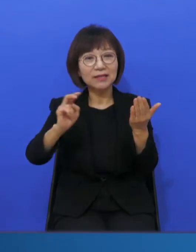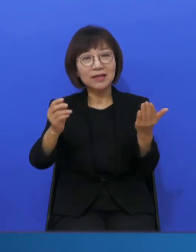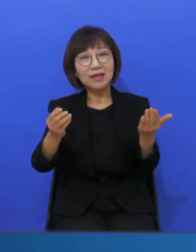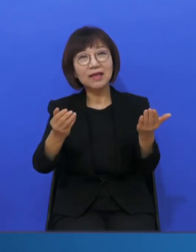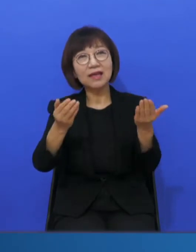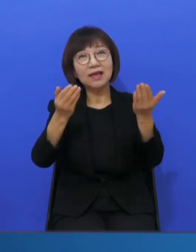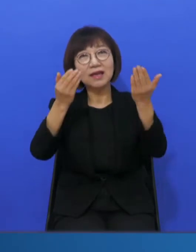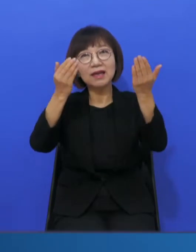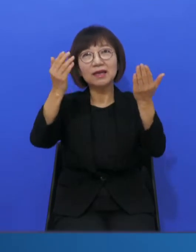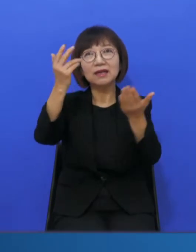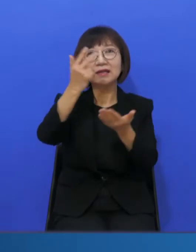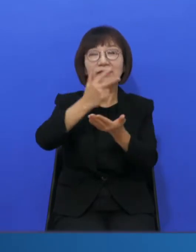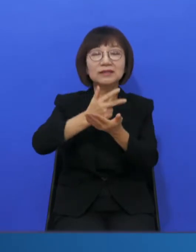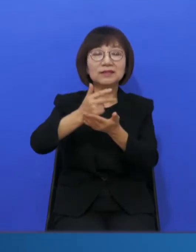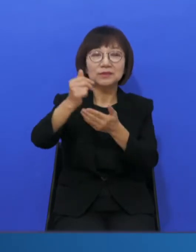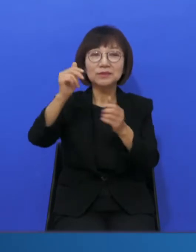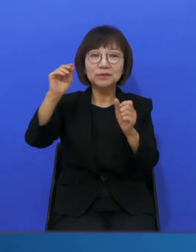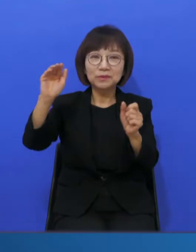찬송하겠네.